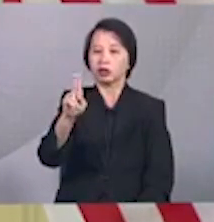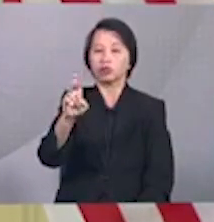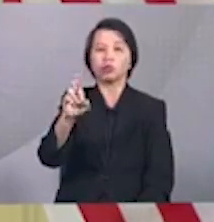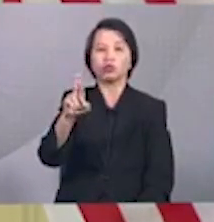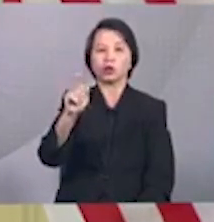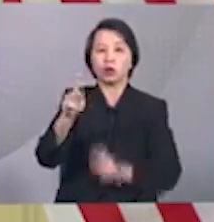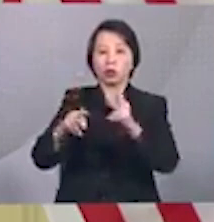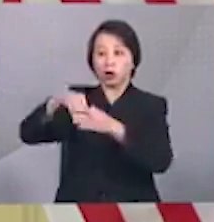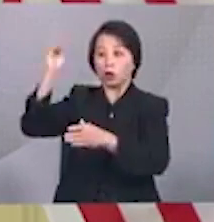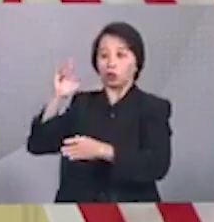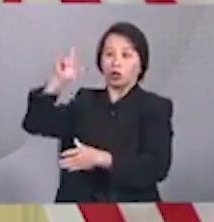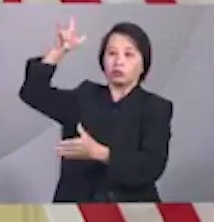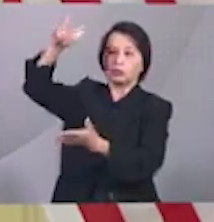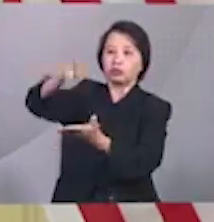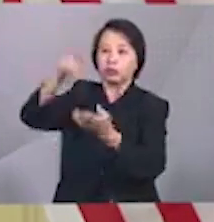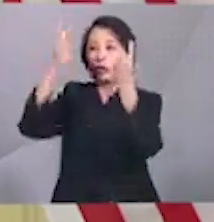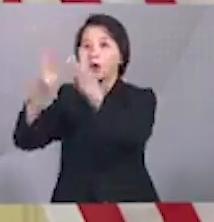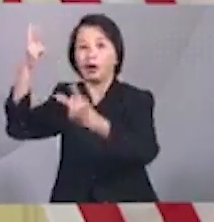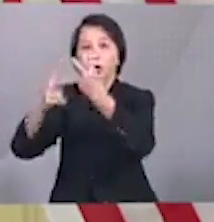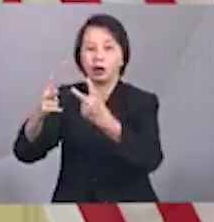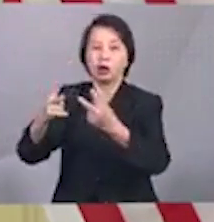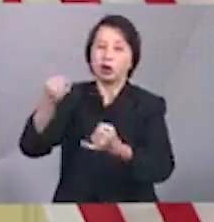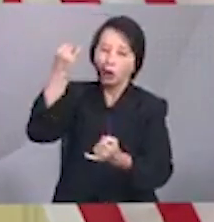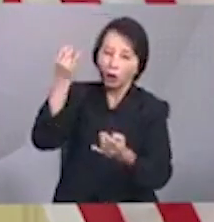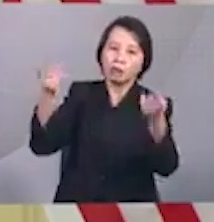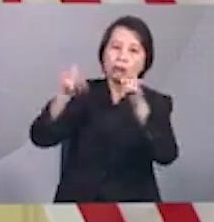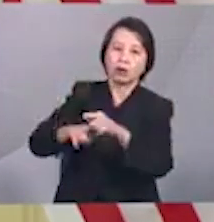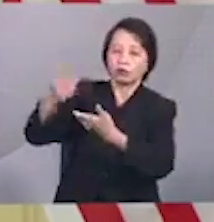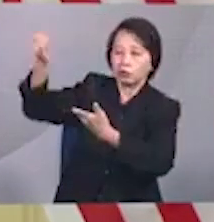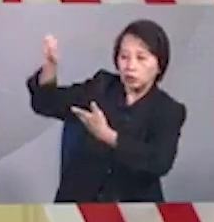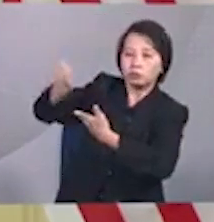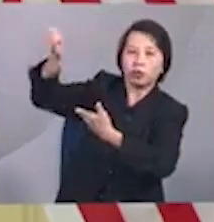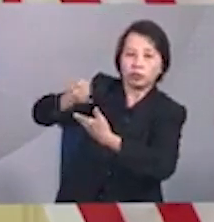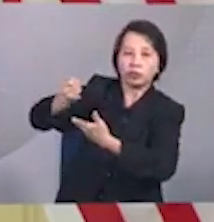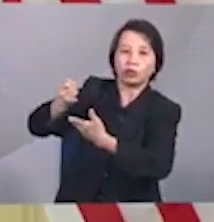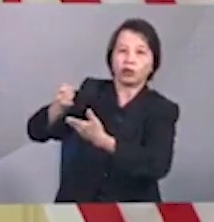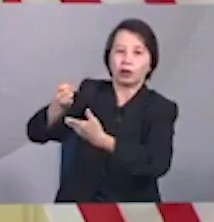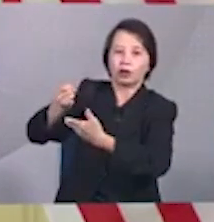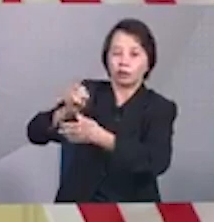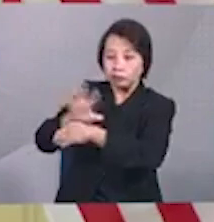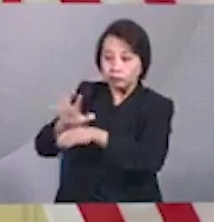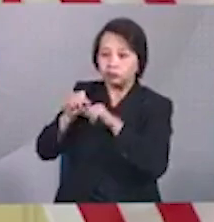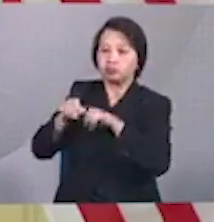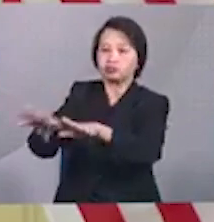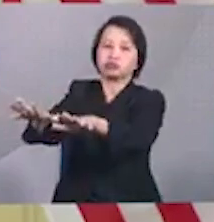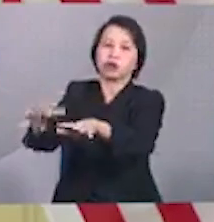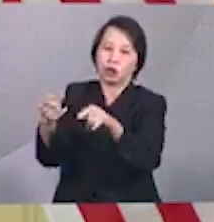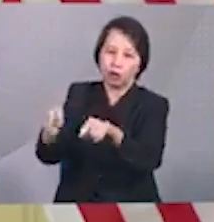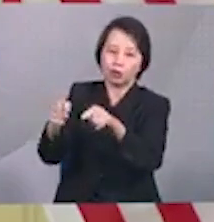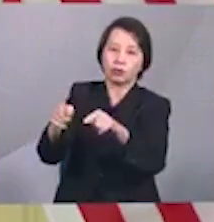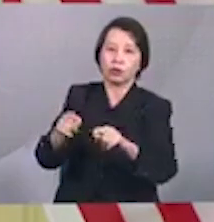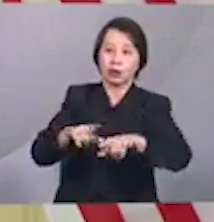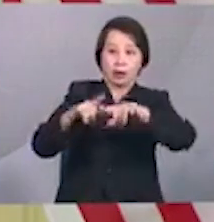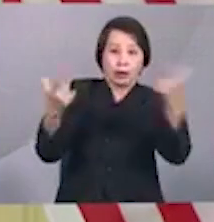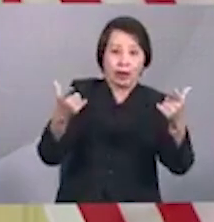daripada luar. Akhirnya berlaku kes import di negara Jepun. Dan berbezanya dengan kita